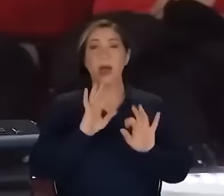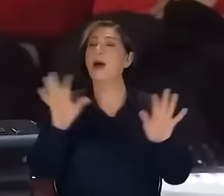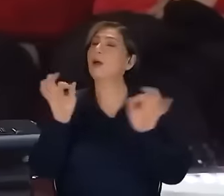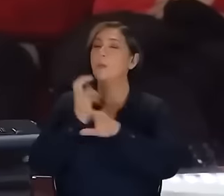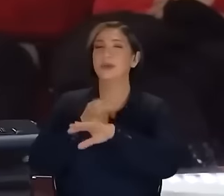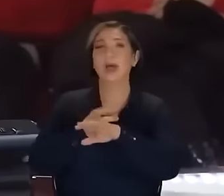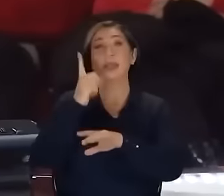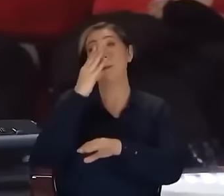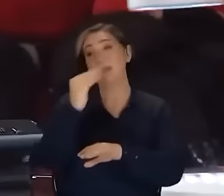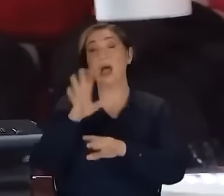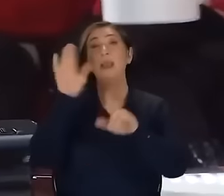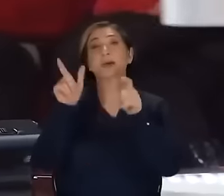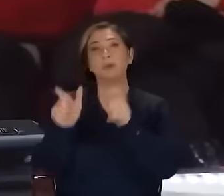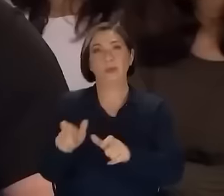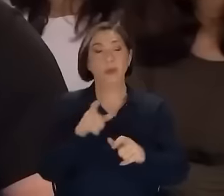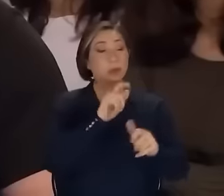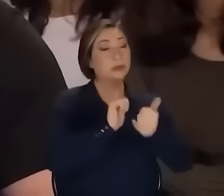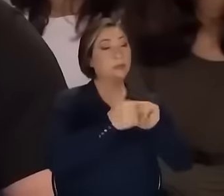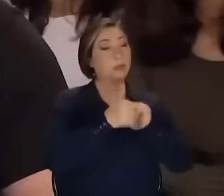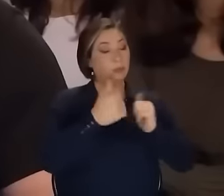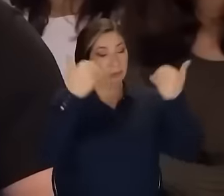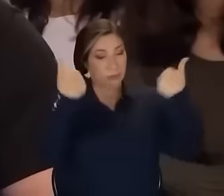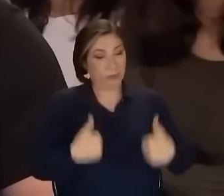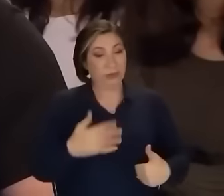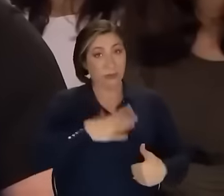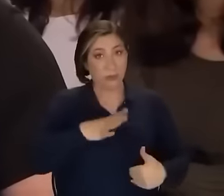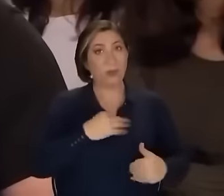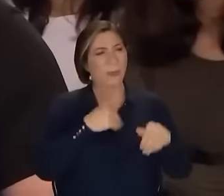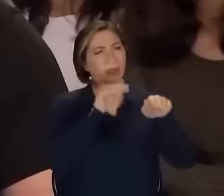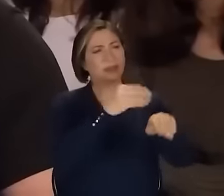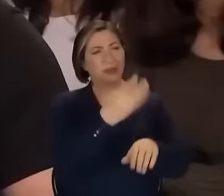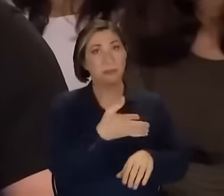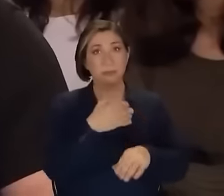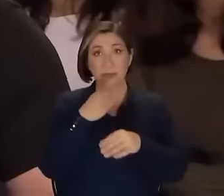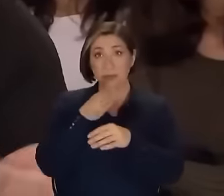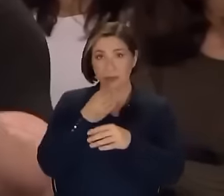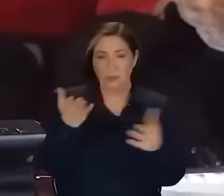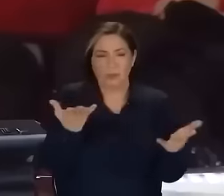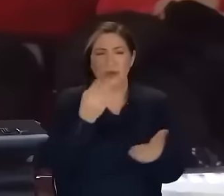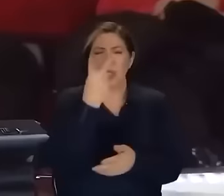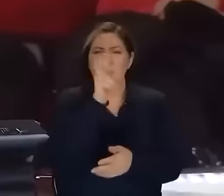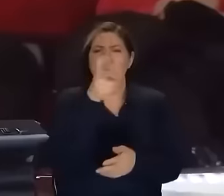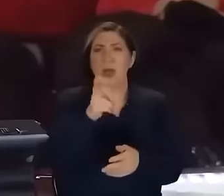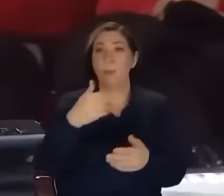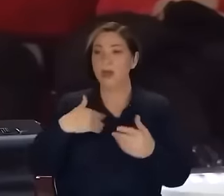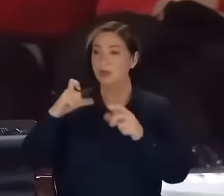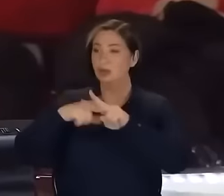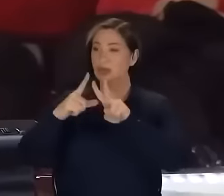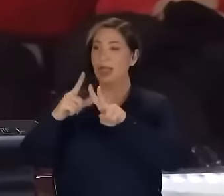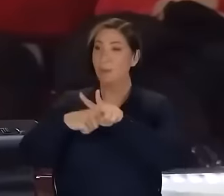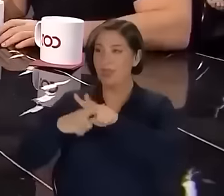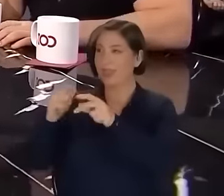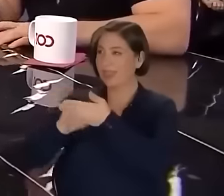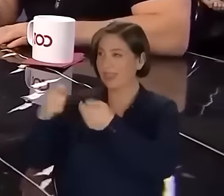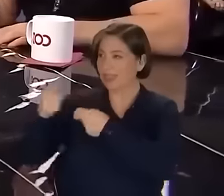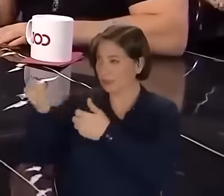Harikulade görüyor. Ama Allah bağışlasın, Allah hepimizin kendini bağışlasın. O sportif görünüme kavuşmak istiyorsan yardımcı olabilirim. Ciddi mi söylüyorsun? Ne olacak abi, iki ay o. Ben Can Yaman'dan ders alacaktım